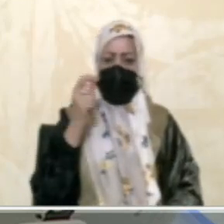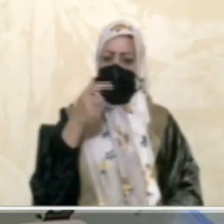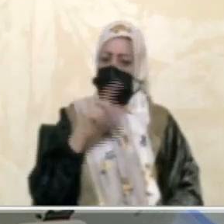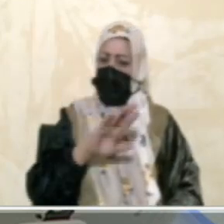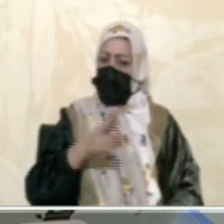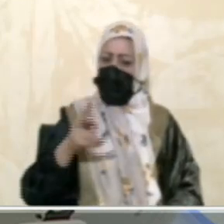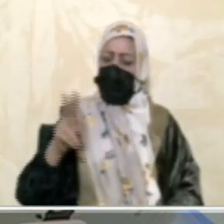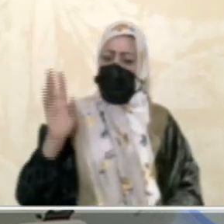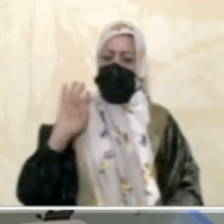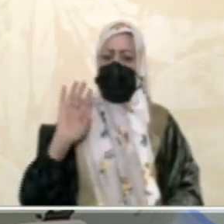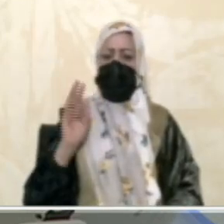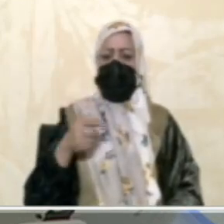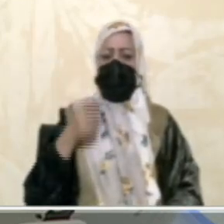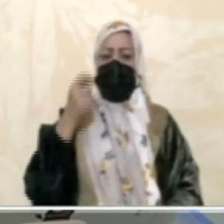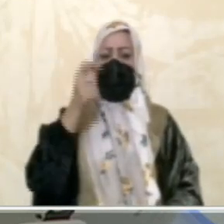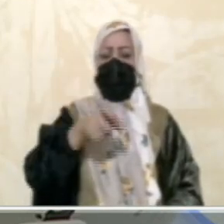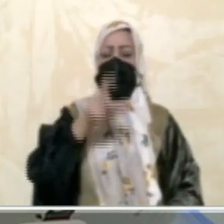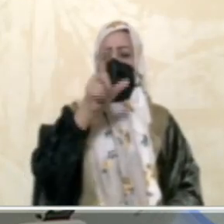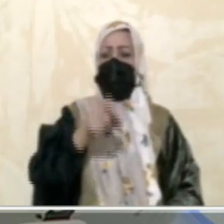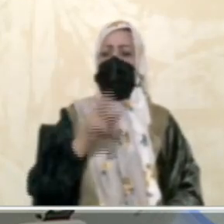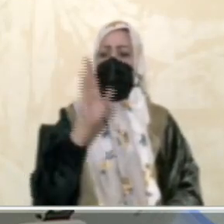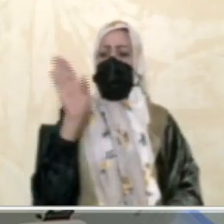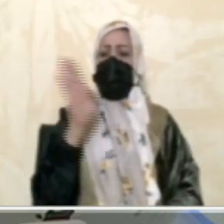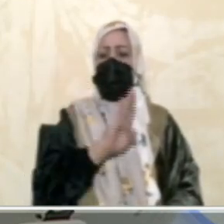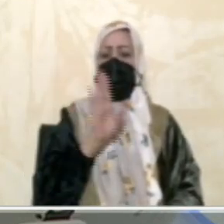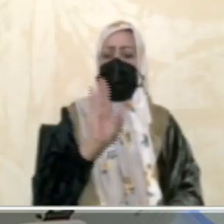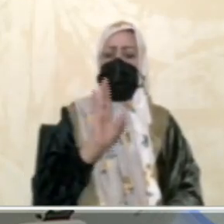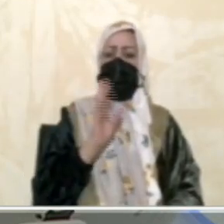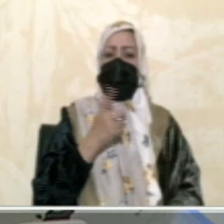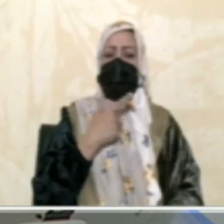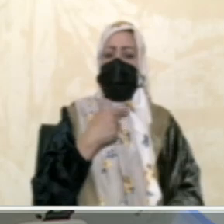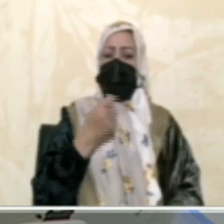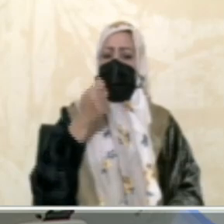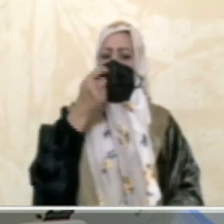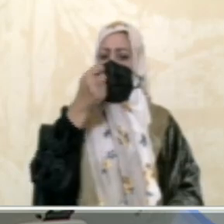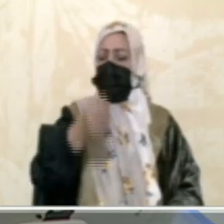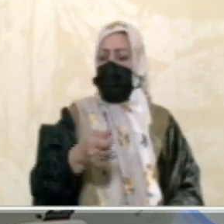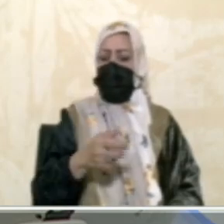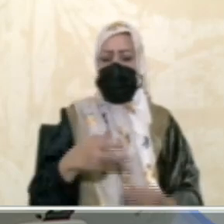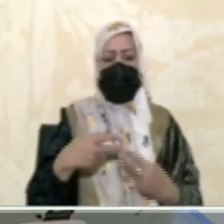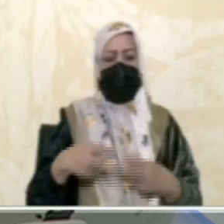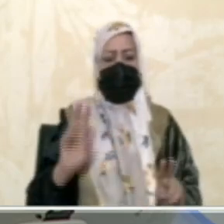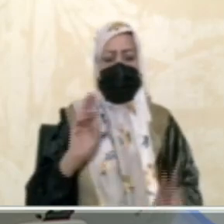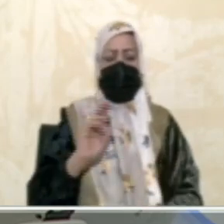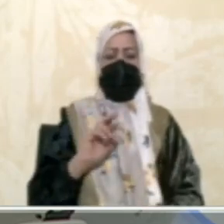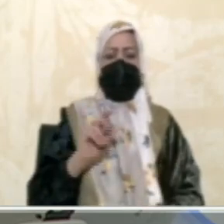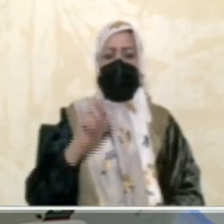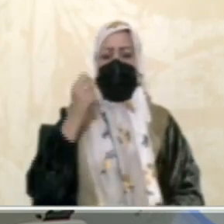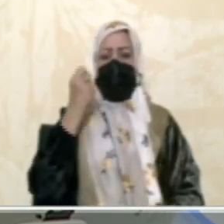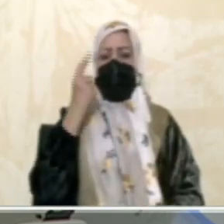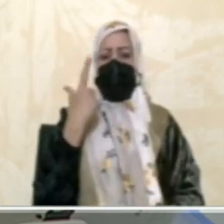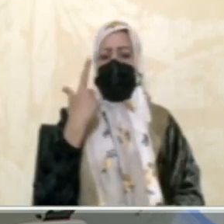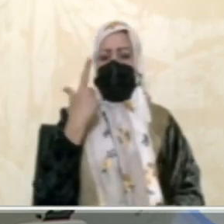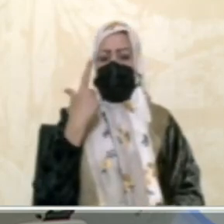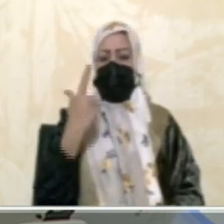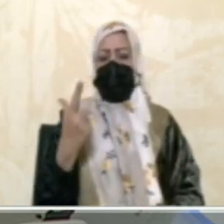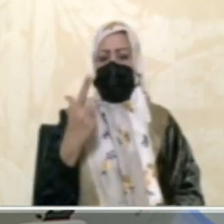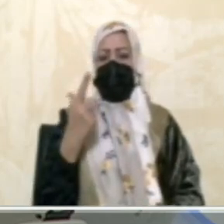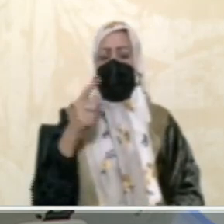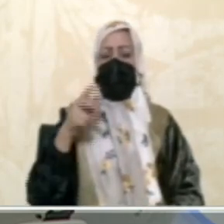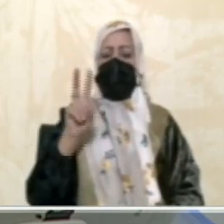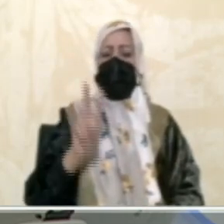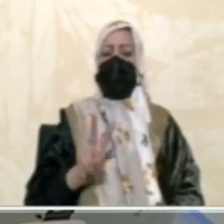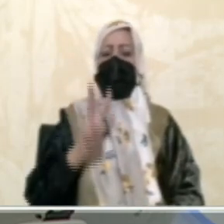ان اردت اخراجها قيمه فقد حددتها دار الافتاء بسبع الدنانير ونصف لا